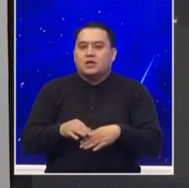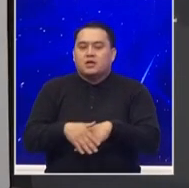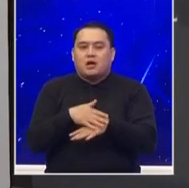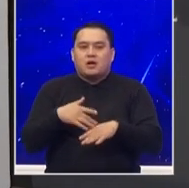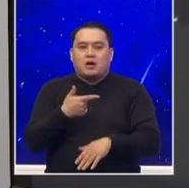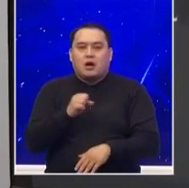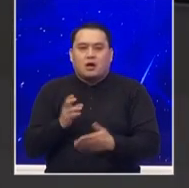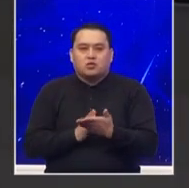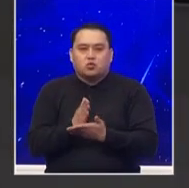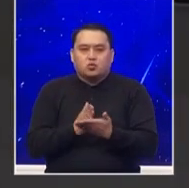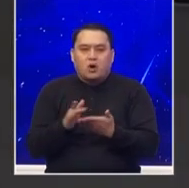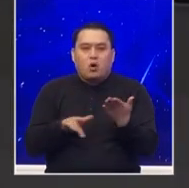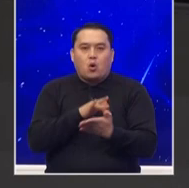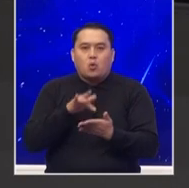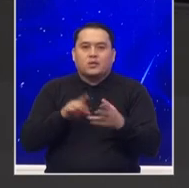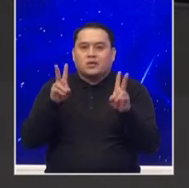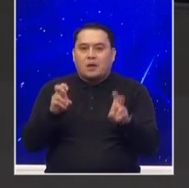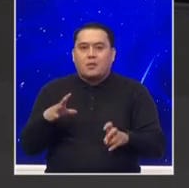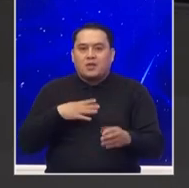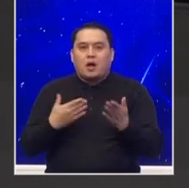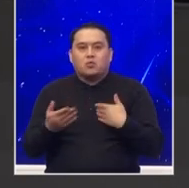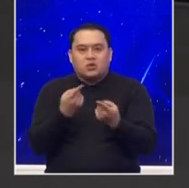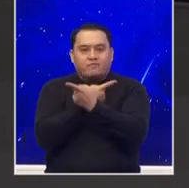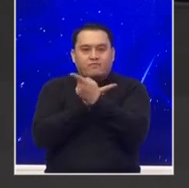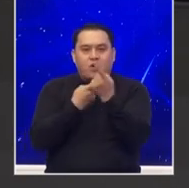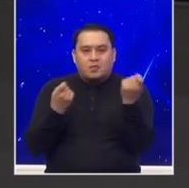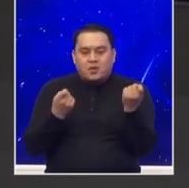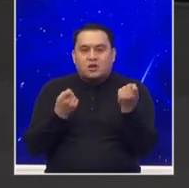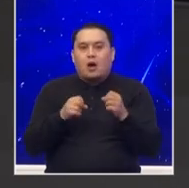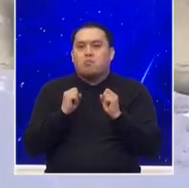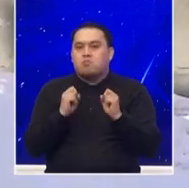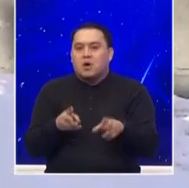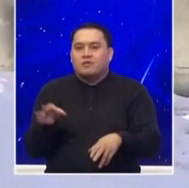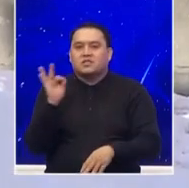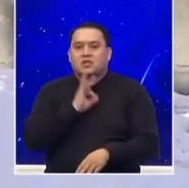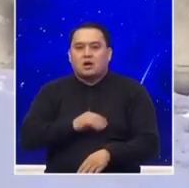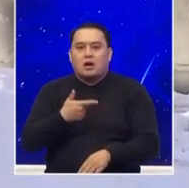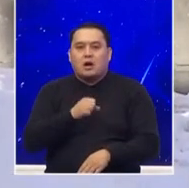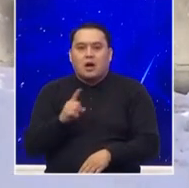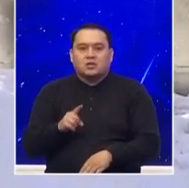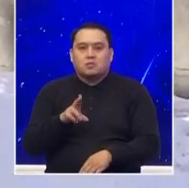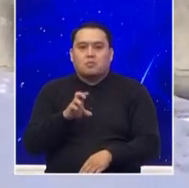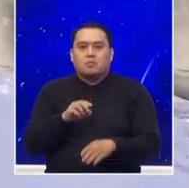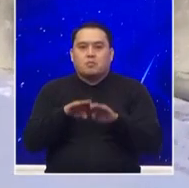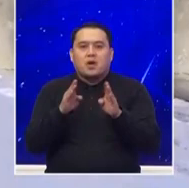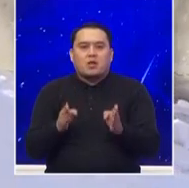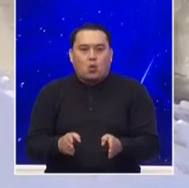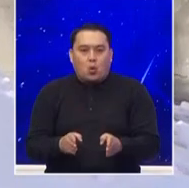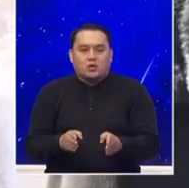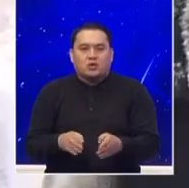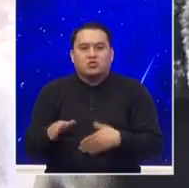и газовая служба города. Темой обсуждения стало информирование жителей об опасности использования газовых баллонов и предусмотренной